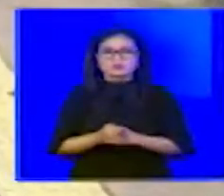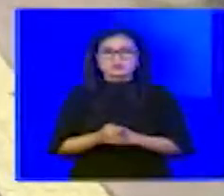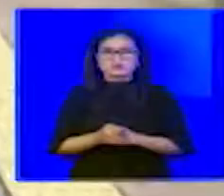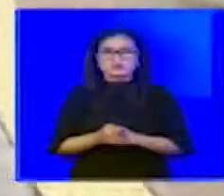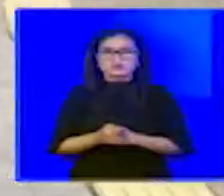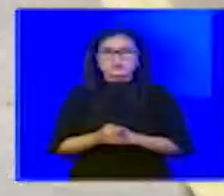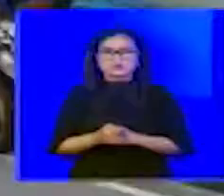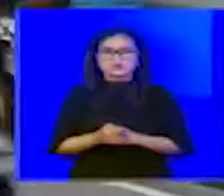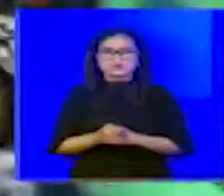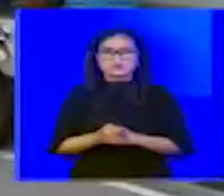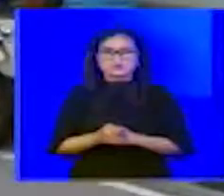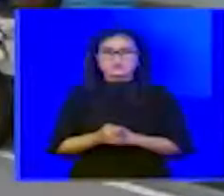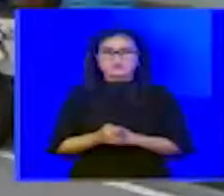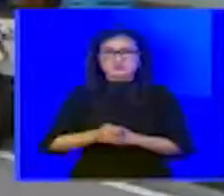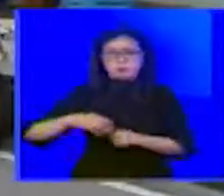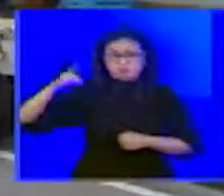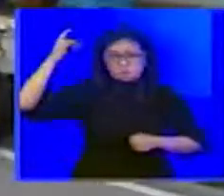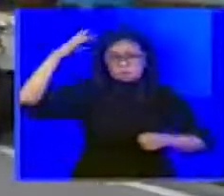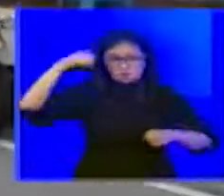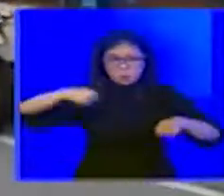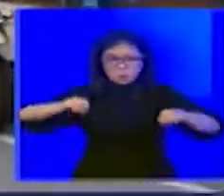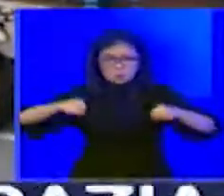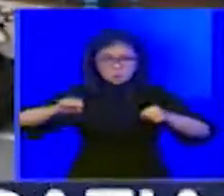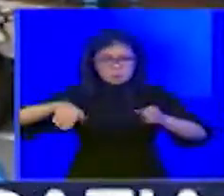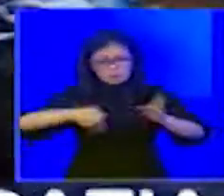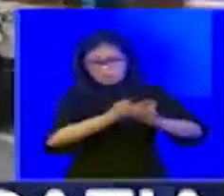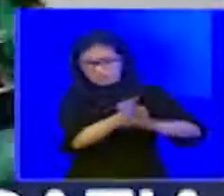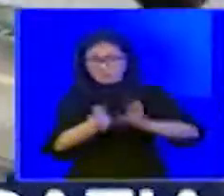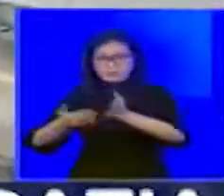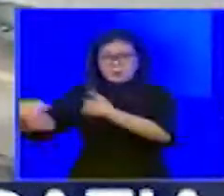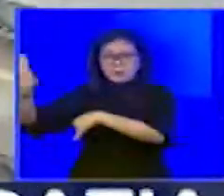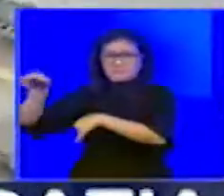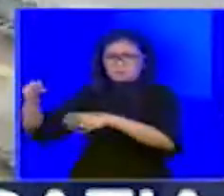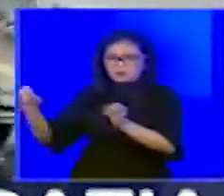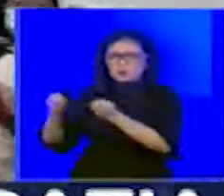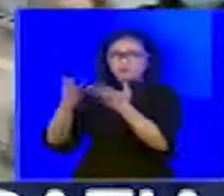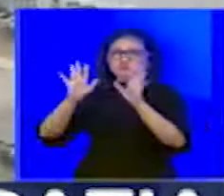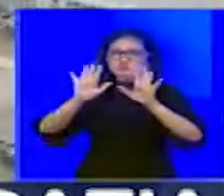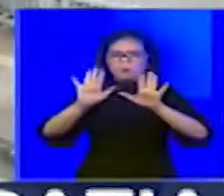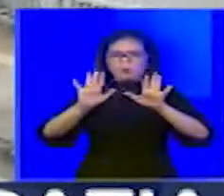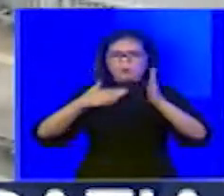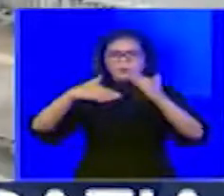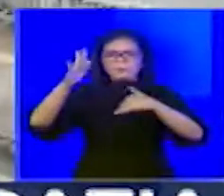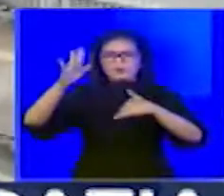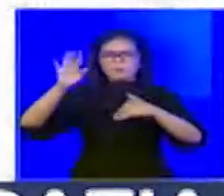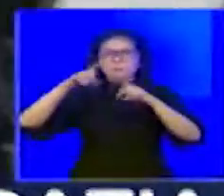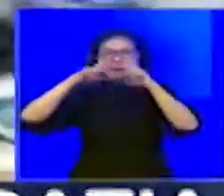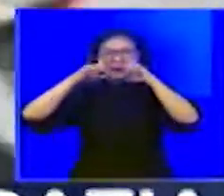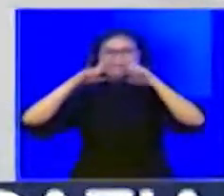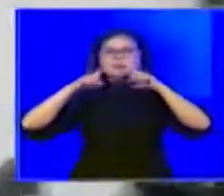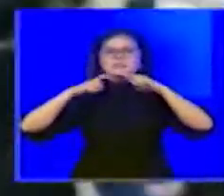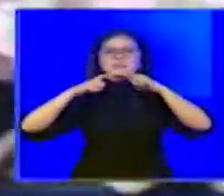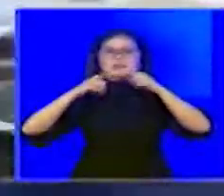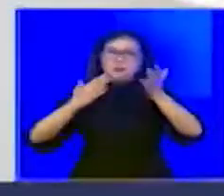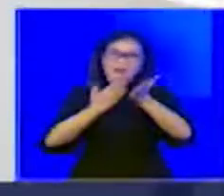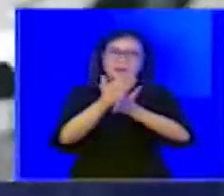Sejumlah pengendara berhasil kabur. Namun petugas mendapati puluhan pelanggar lainnya yang kedapatan tidak memakai masker dengan benar. Gak